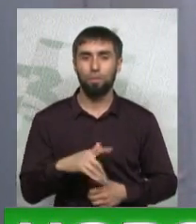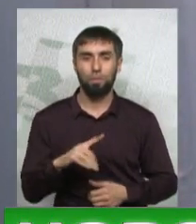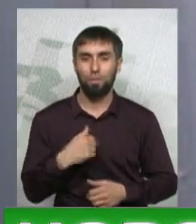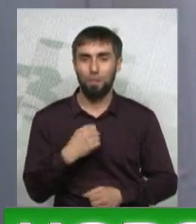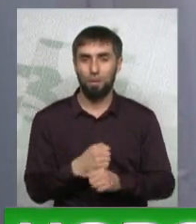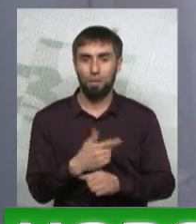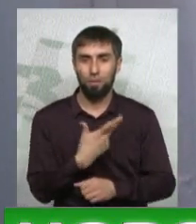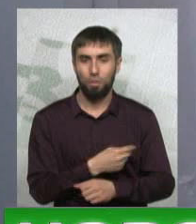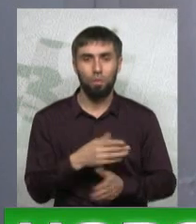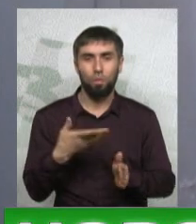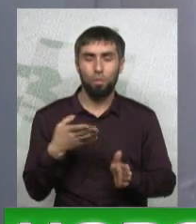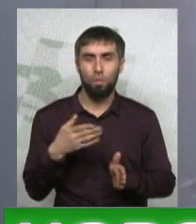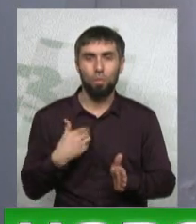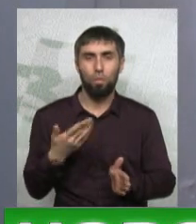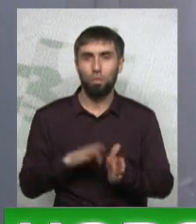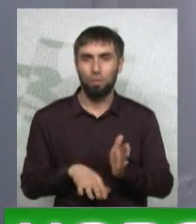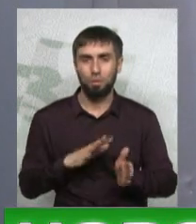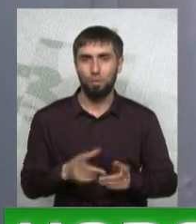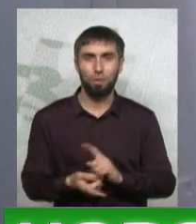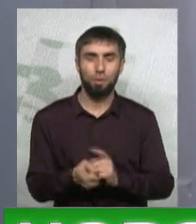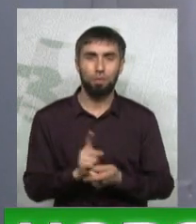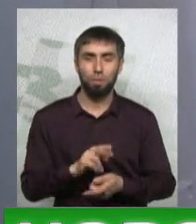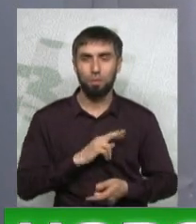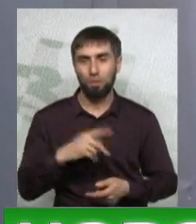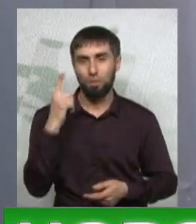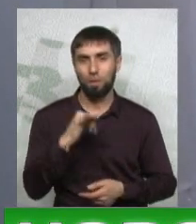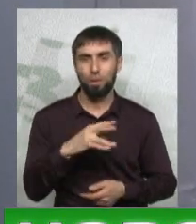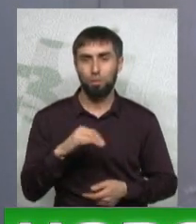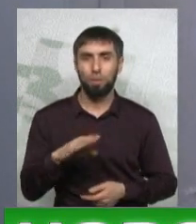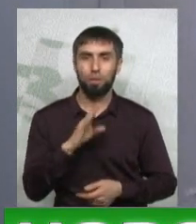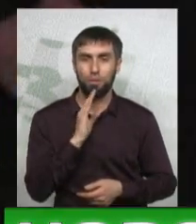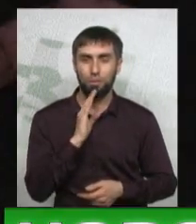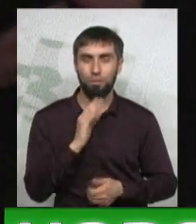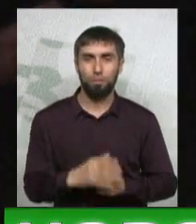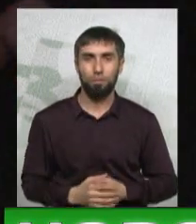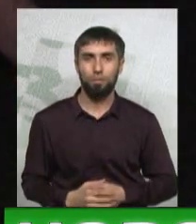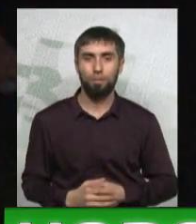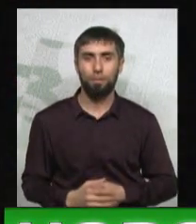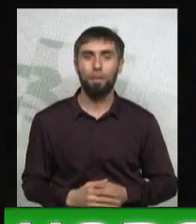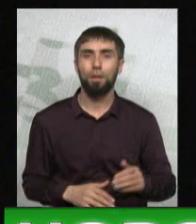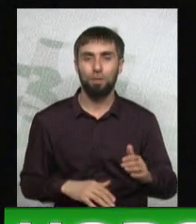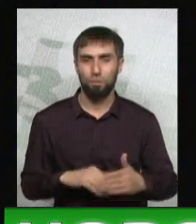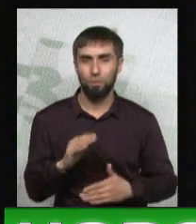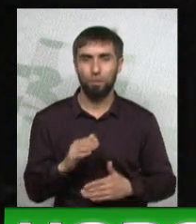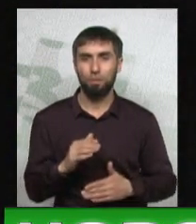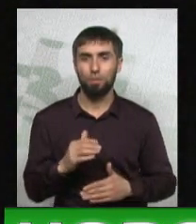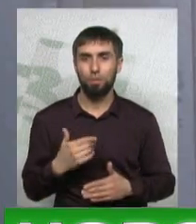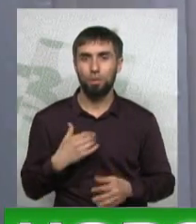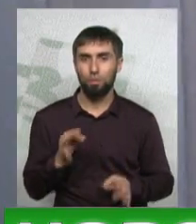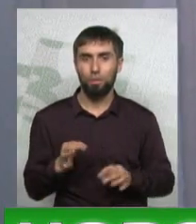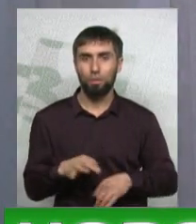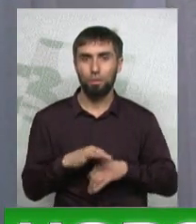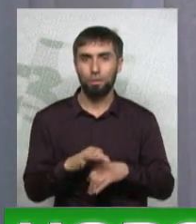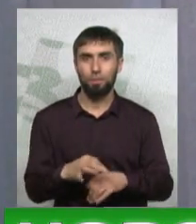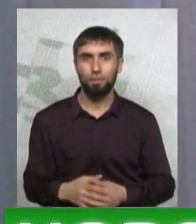делала прививки, хуже мне не было. Наоборот, мне кажется, иммунитет девочек лучше. Меня нормально